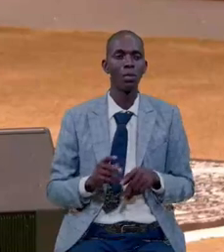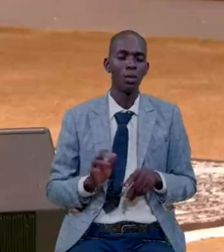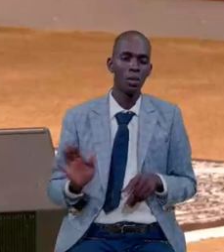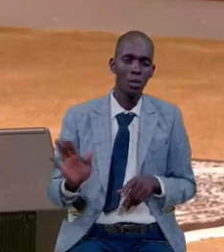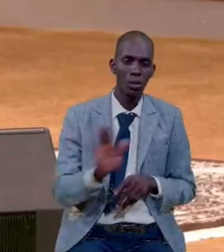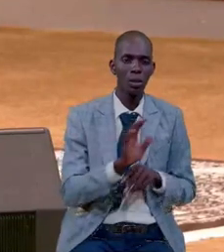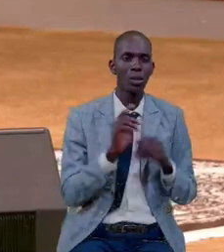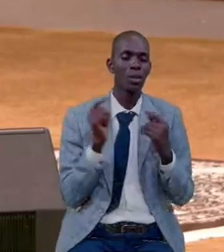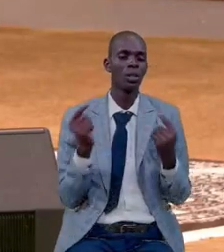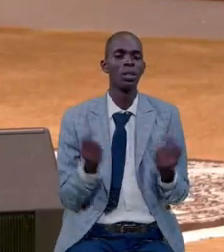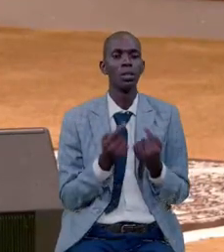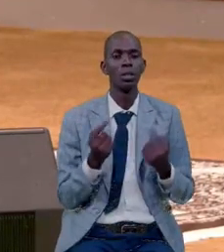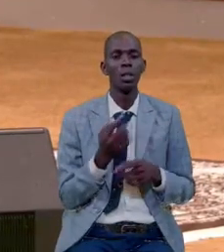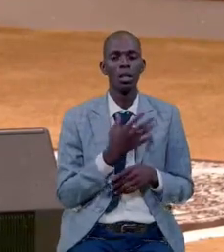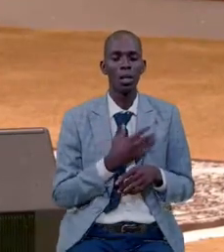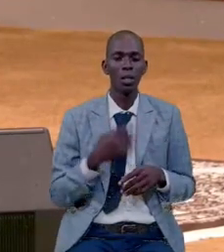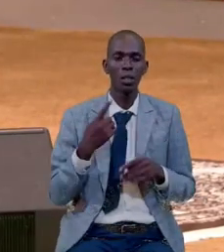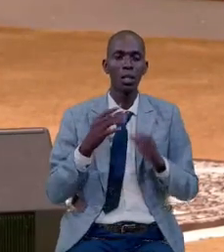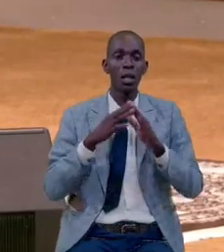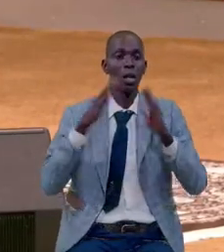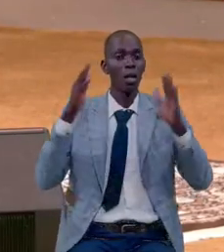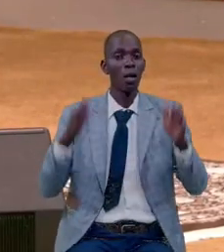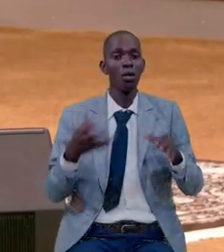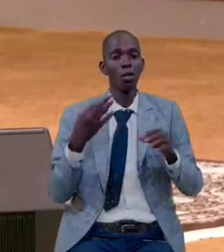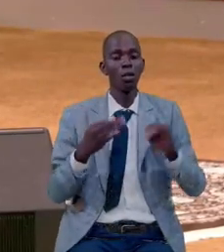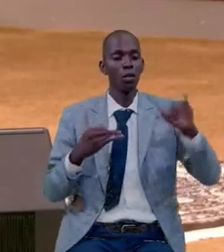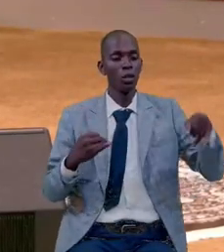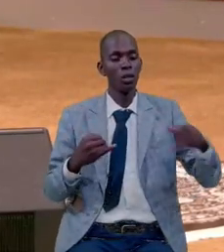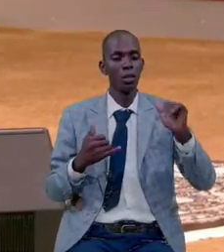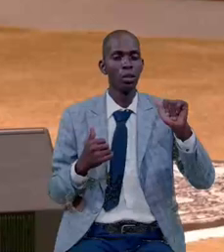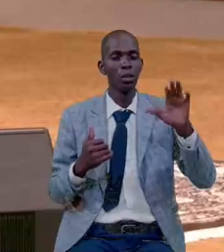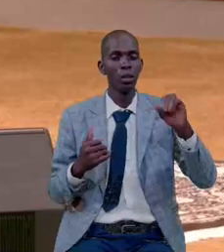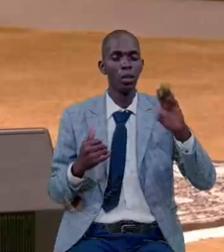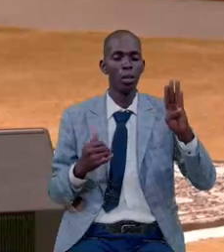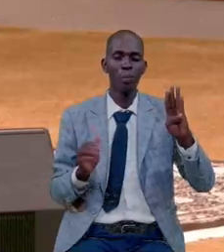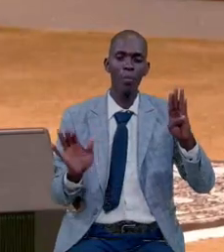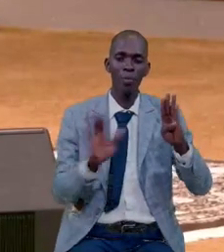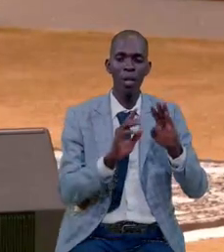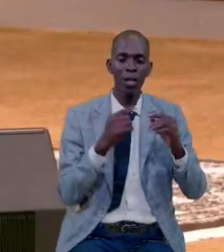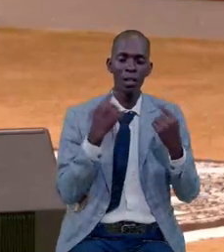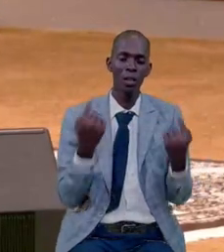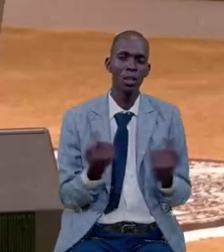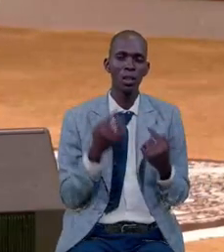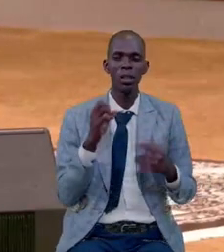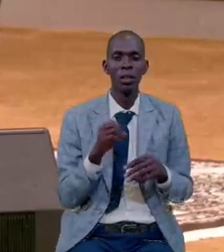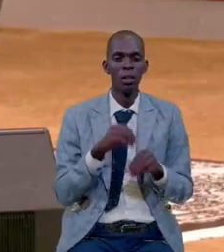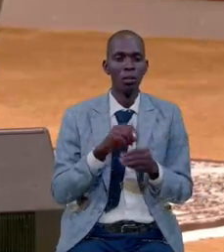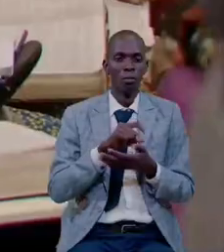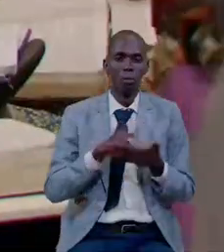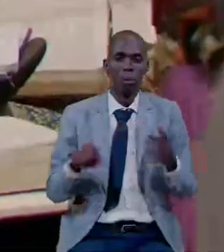iniquités, à la maison de Jacob ses péchés. Voilà le verset 2.